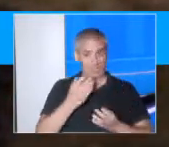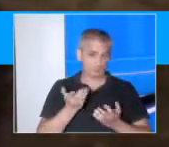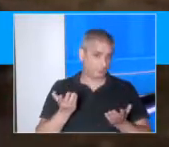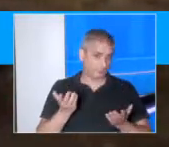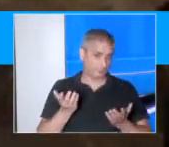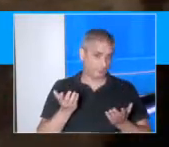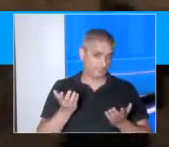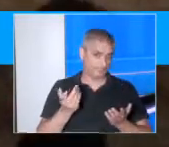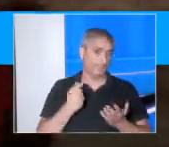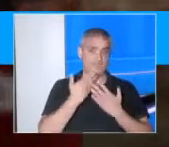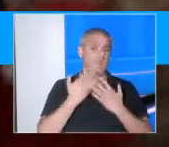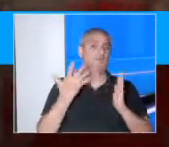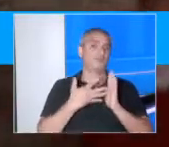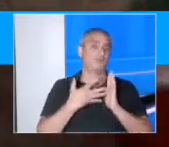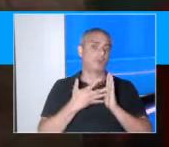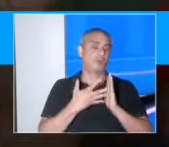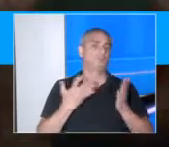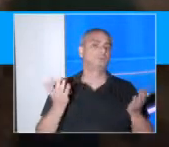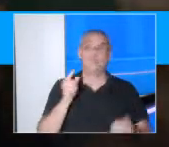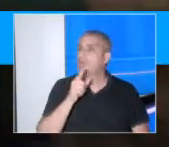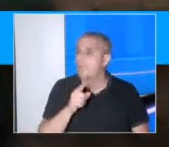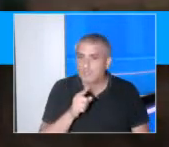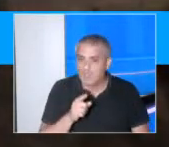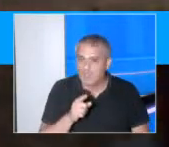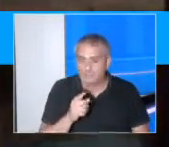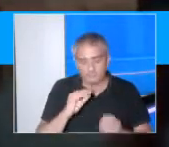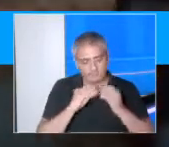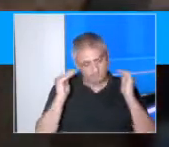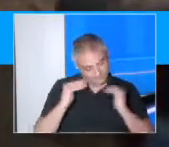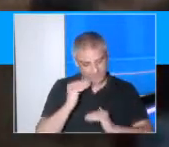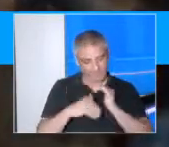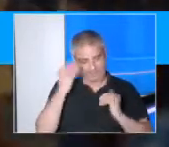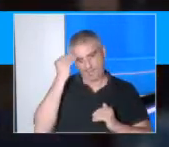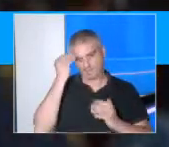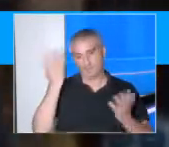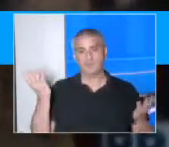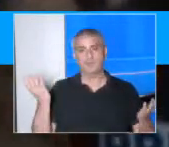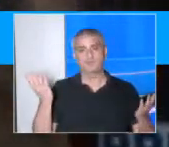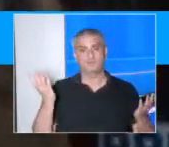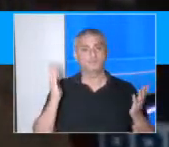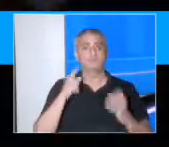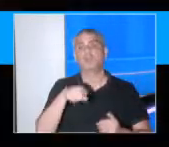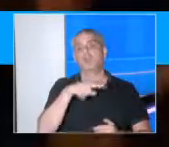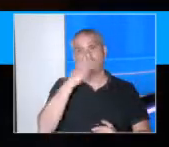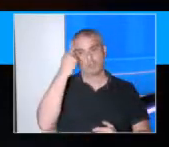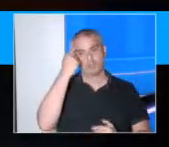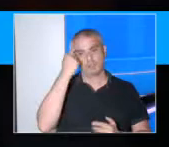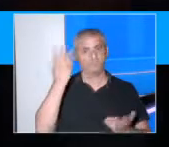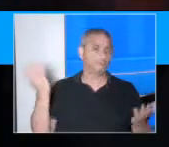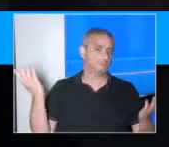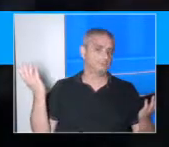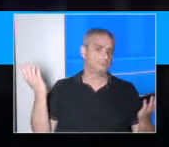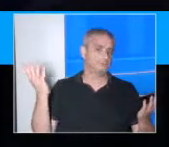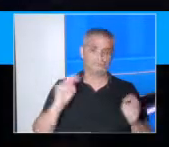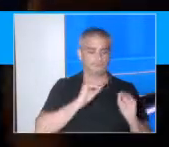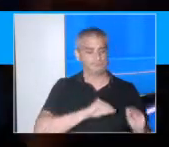אוקיי? וחשופים לביקורת, אז אתה מצמצם את תהליך הלמידה באופן כזה שהם יודעים לדלג